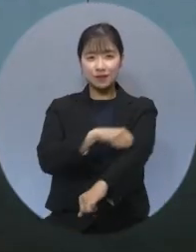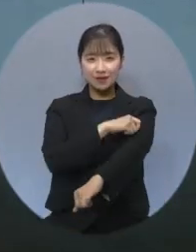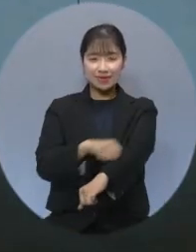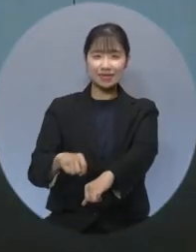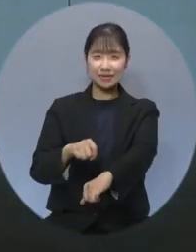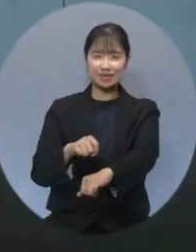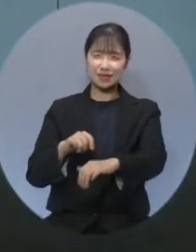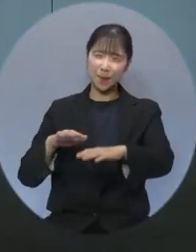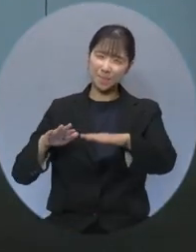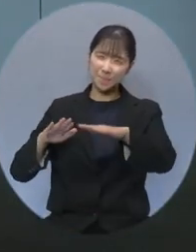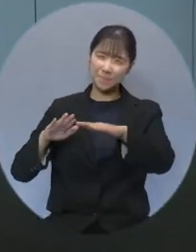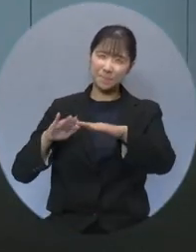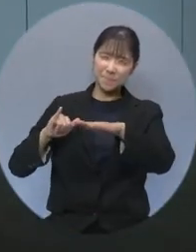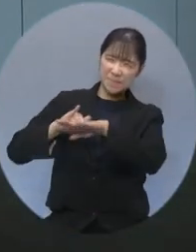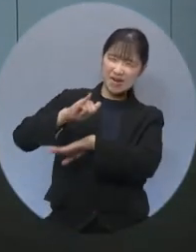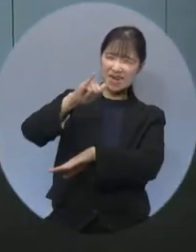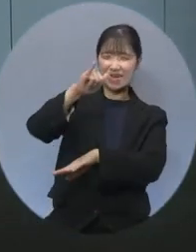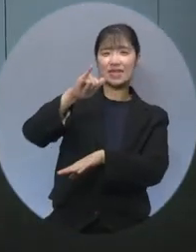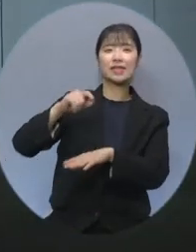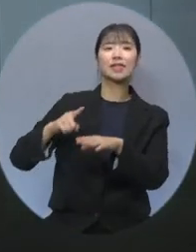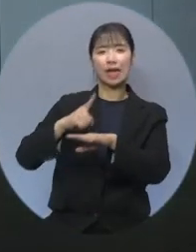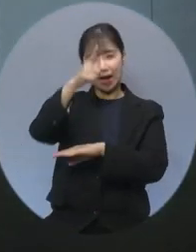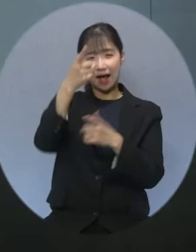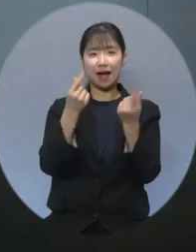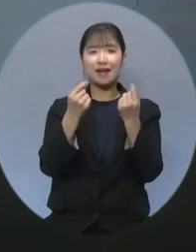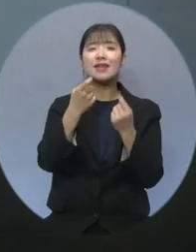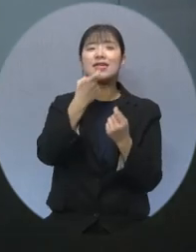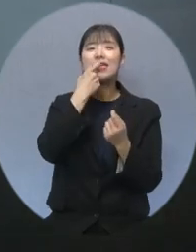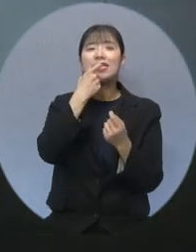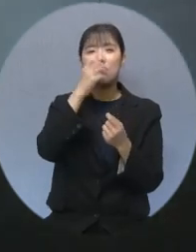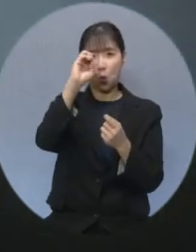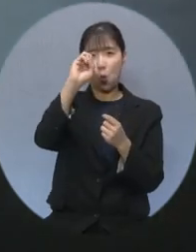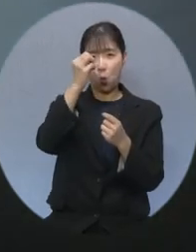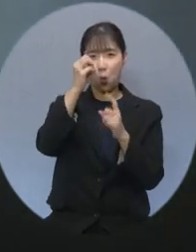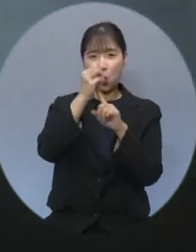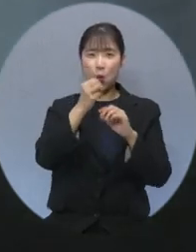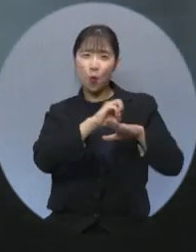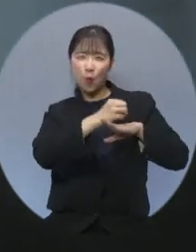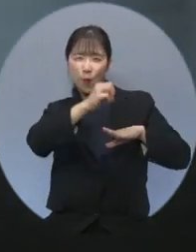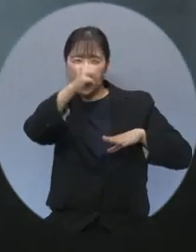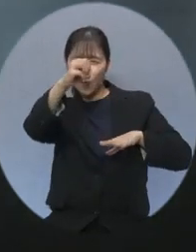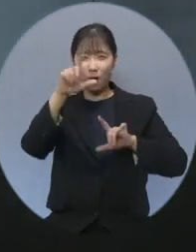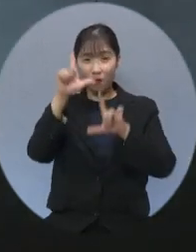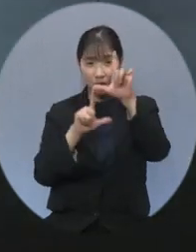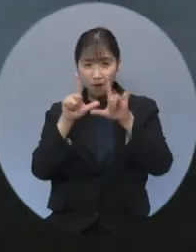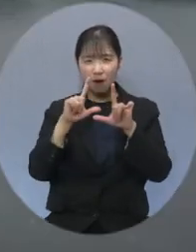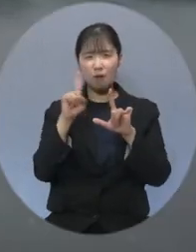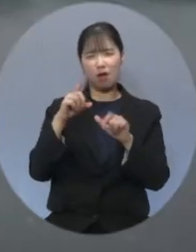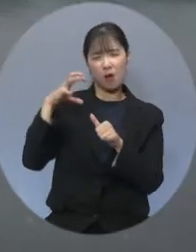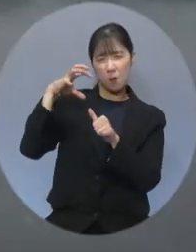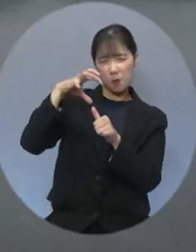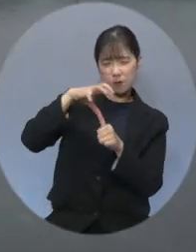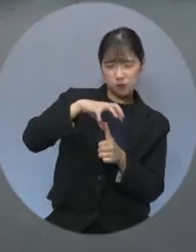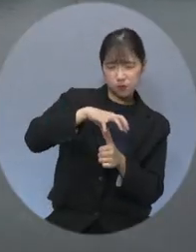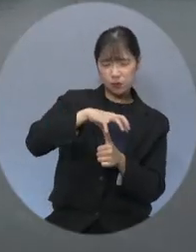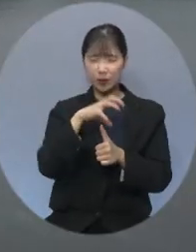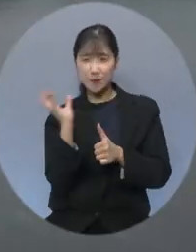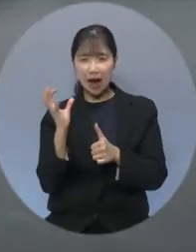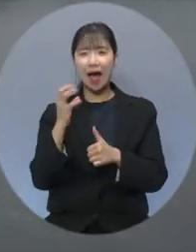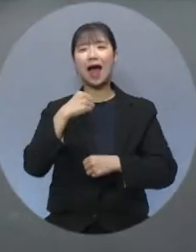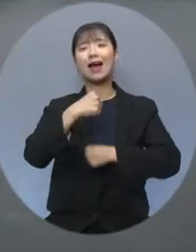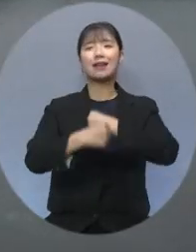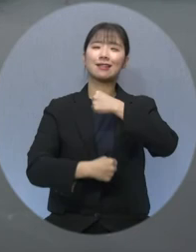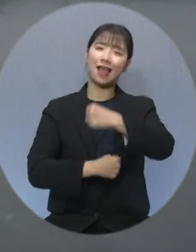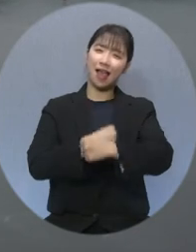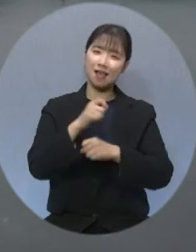비상하듯 날개를 달고 하얀 공이 날아가는 모습은 관람객들에게 일상에 지친 억눌림에서 자유로운 삶을